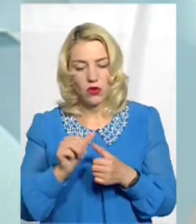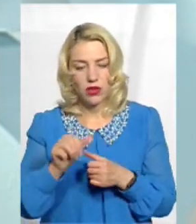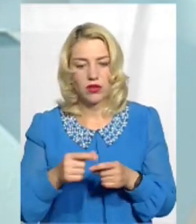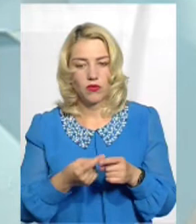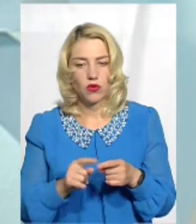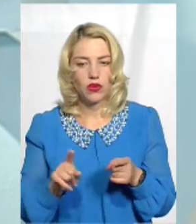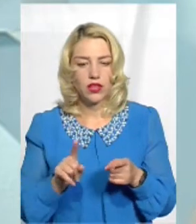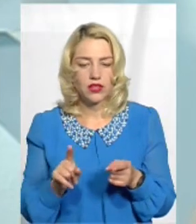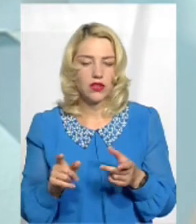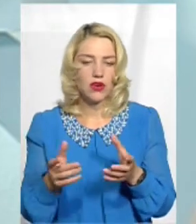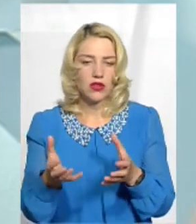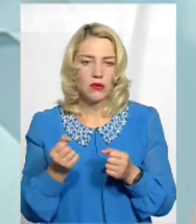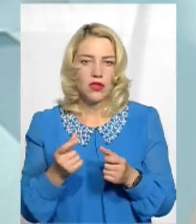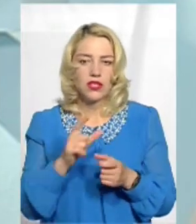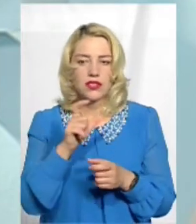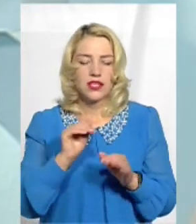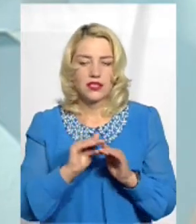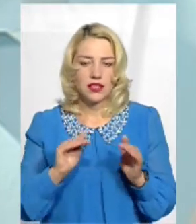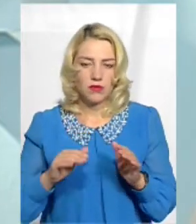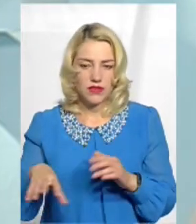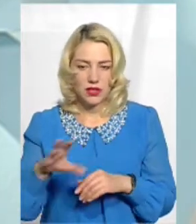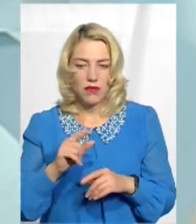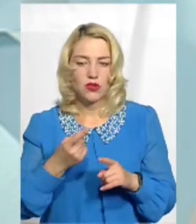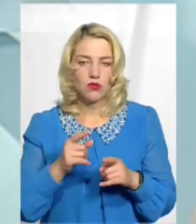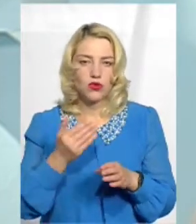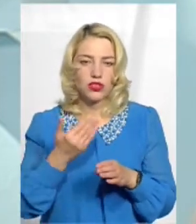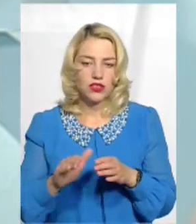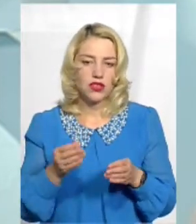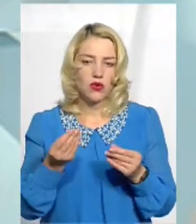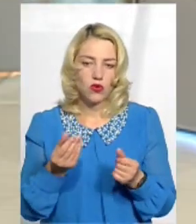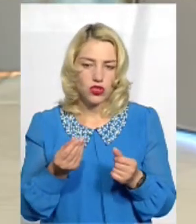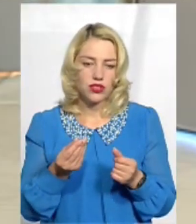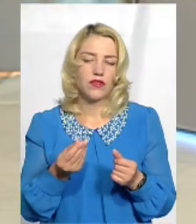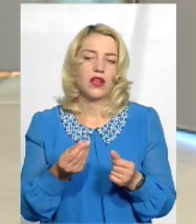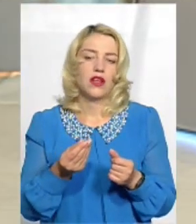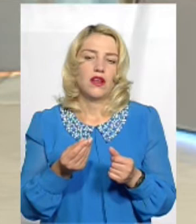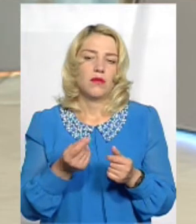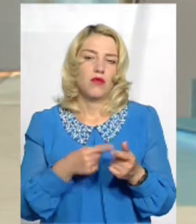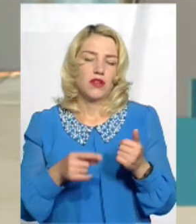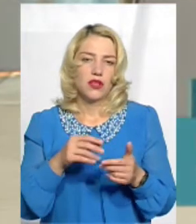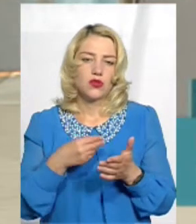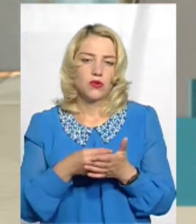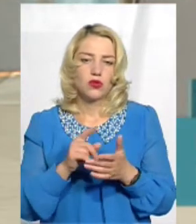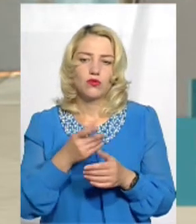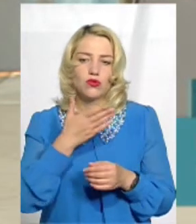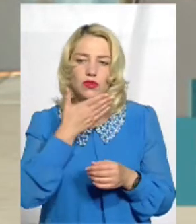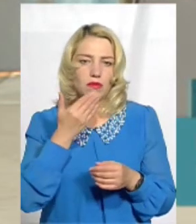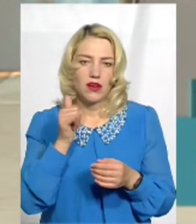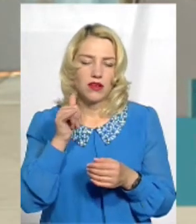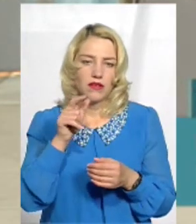дітьми. Тому частина коштів повертається в бюджет через те, що території не мають тих спеціалістів, реабілітологів,